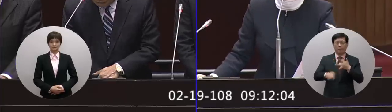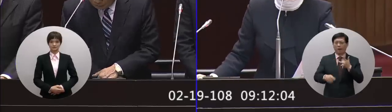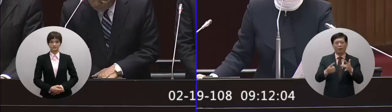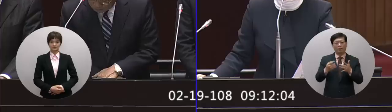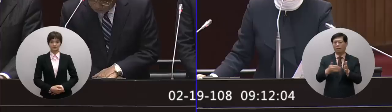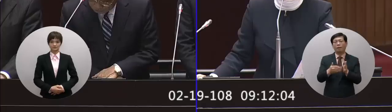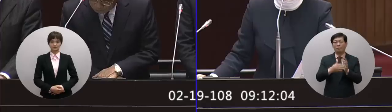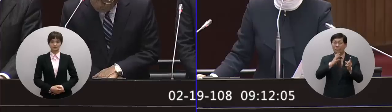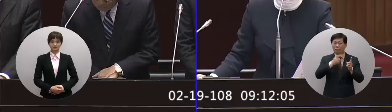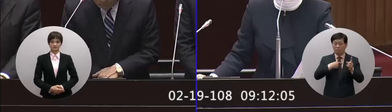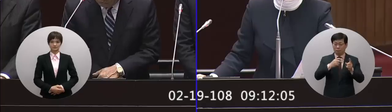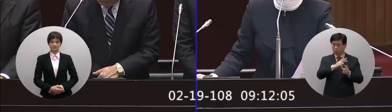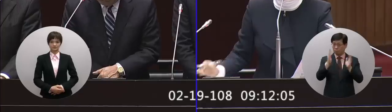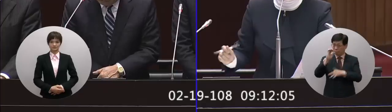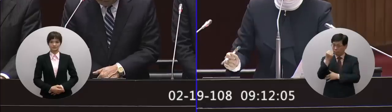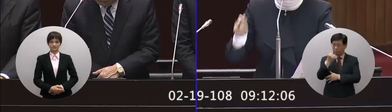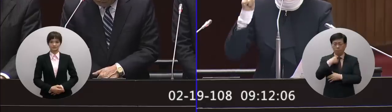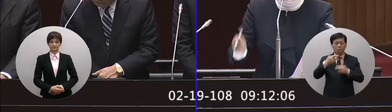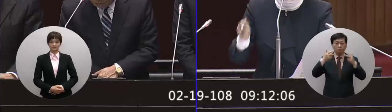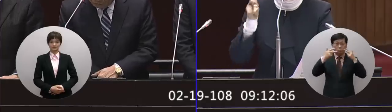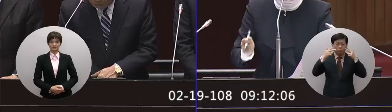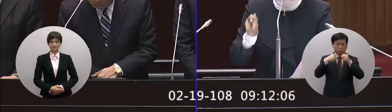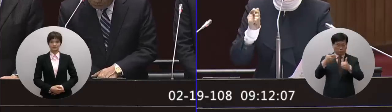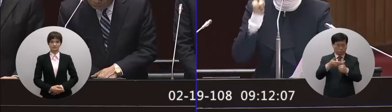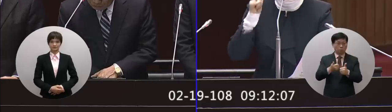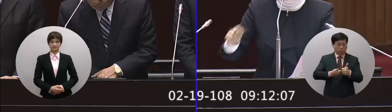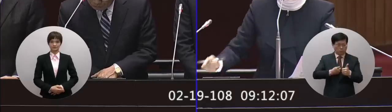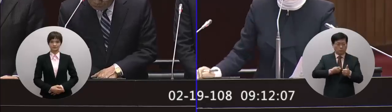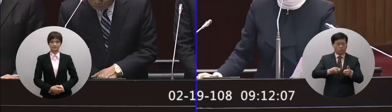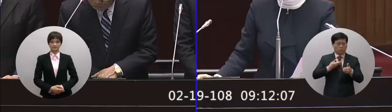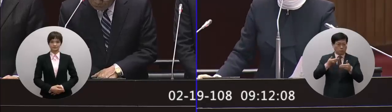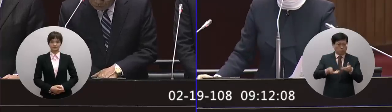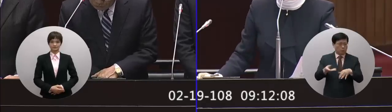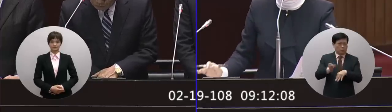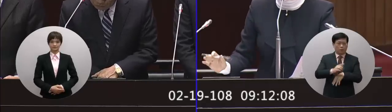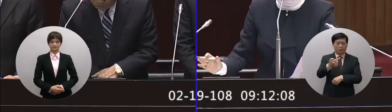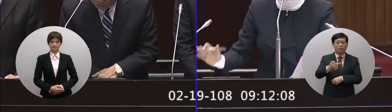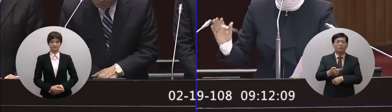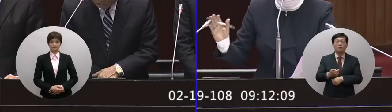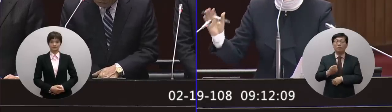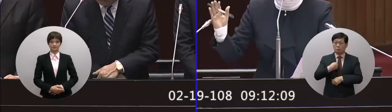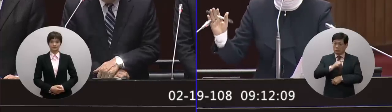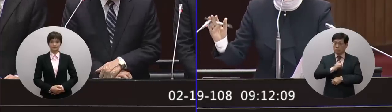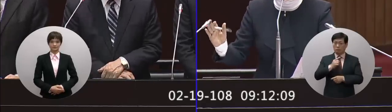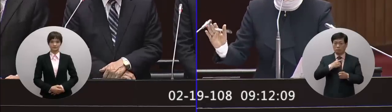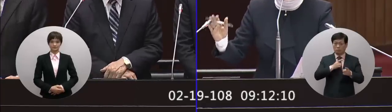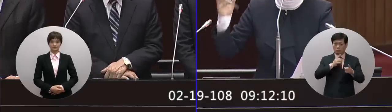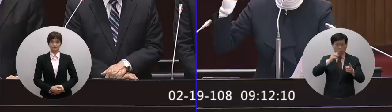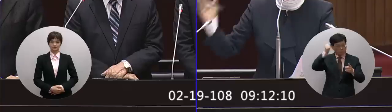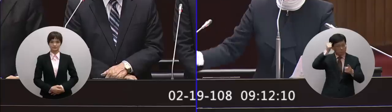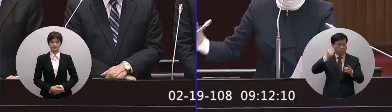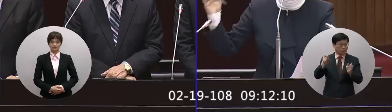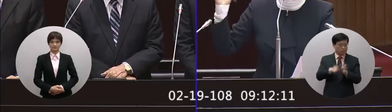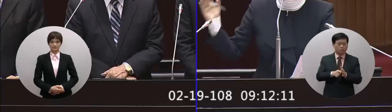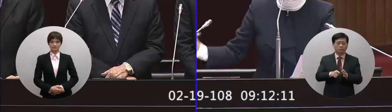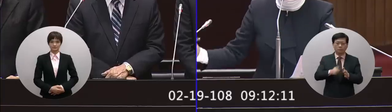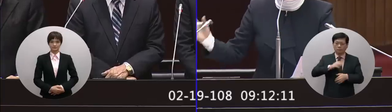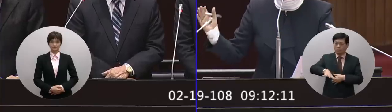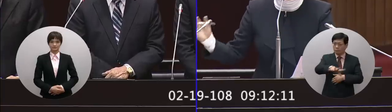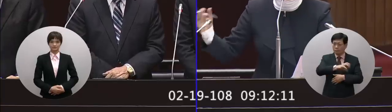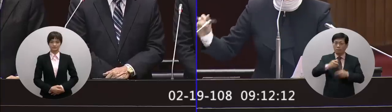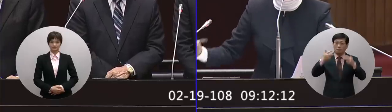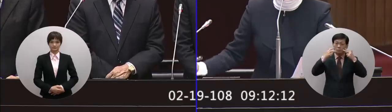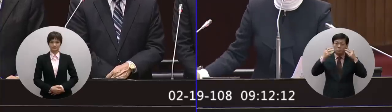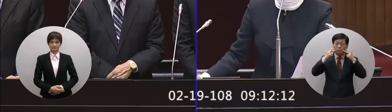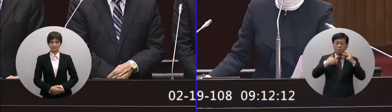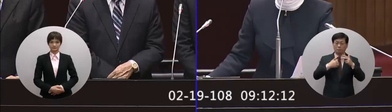就转型正义来讲，原住民教育绝对是重中之重。本席从来不敢忘记整体的原住